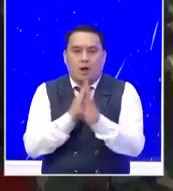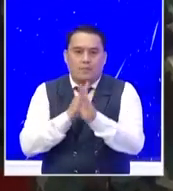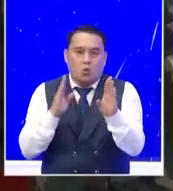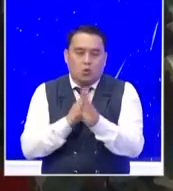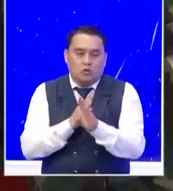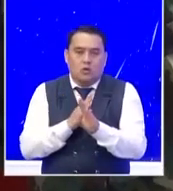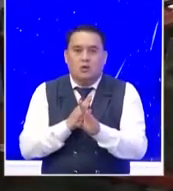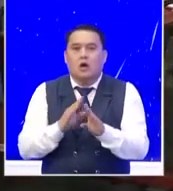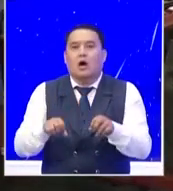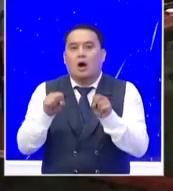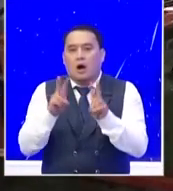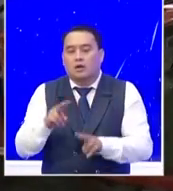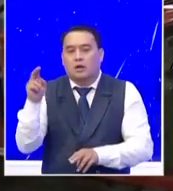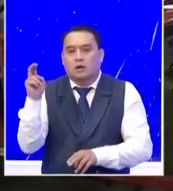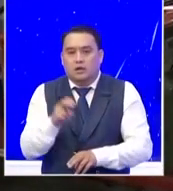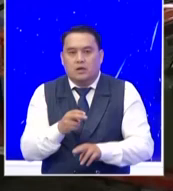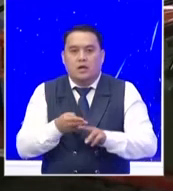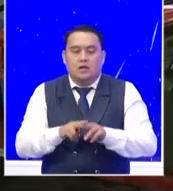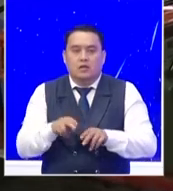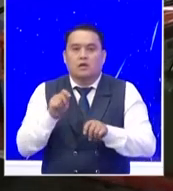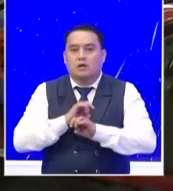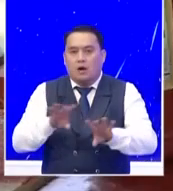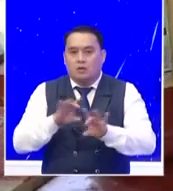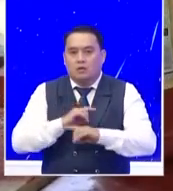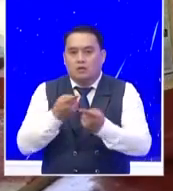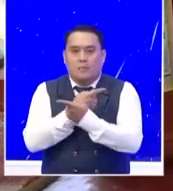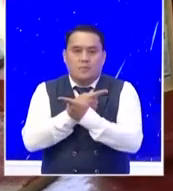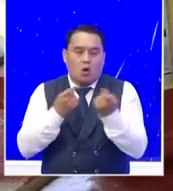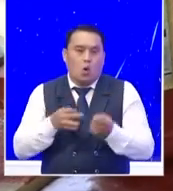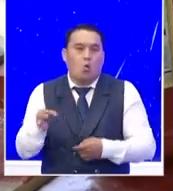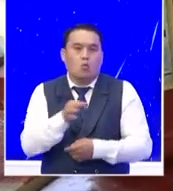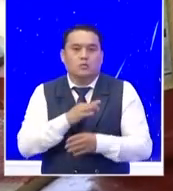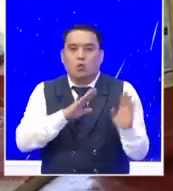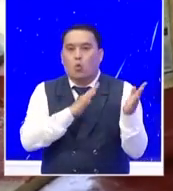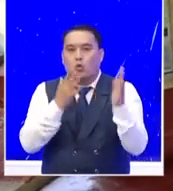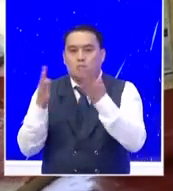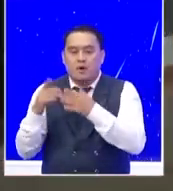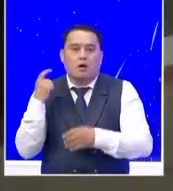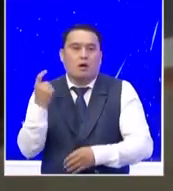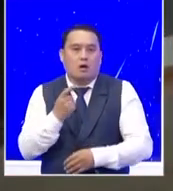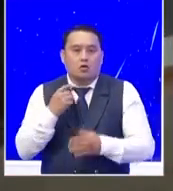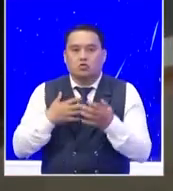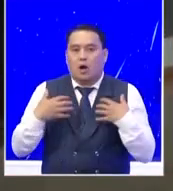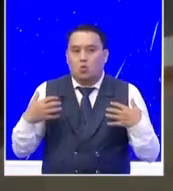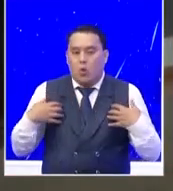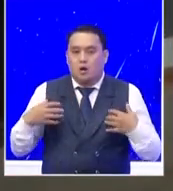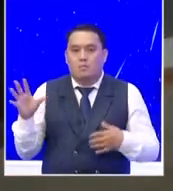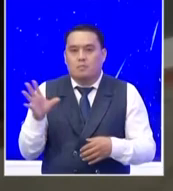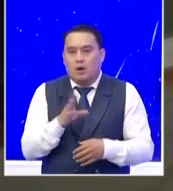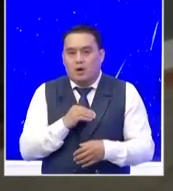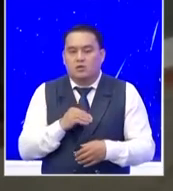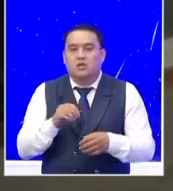ресурстар министрінің арнайы іссапарында айтылды. Мағзұм Мырзағалиев алдымен облыстық орман шаруашылығы және жануарлар дүниесі